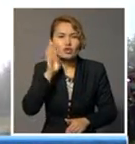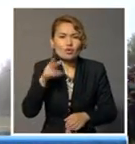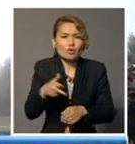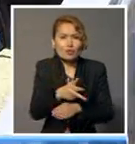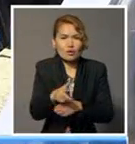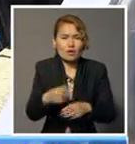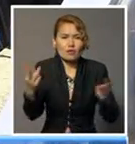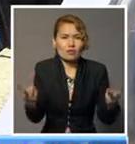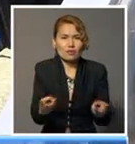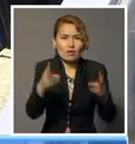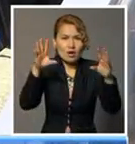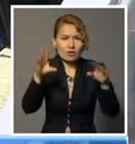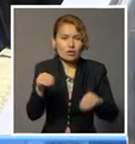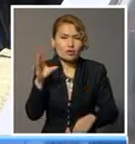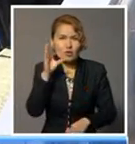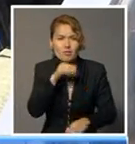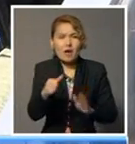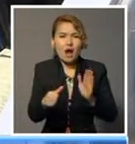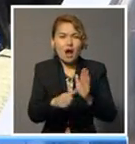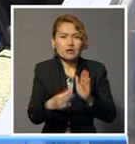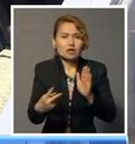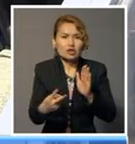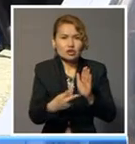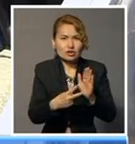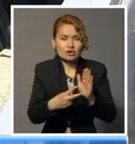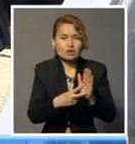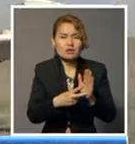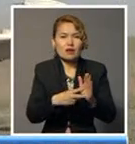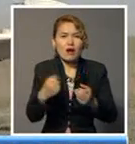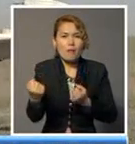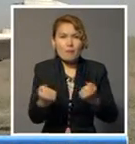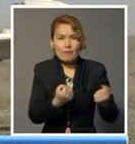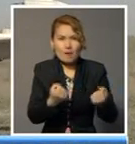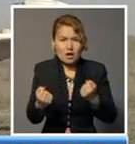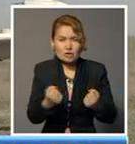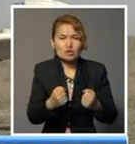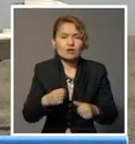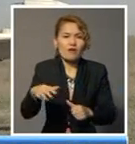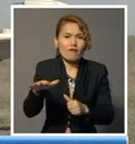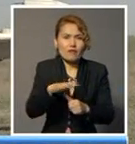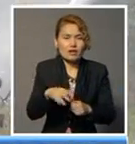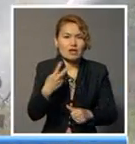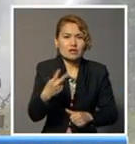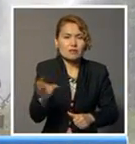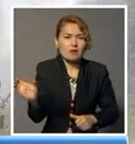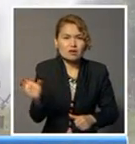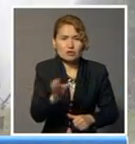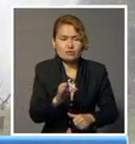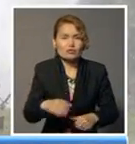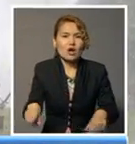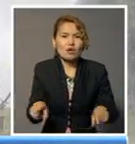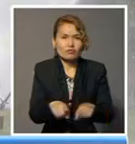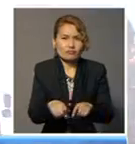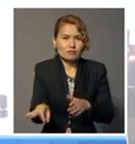қауіптің беті қайтарылды. 6-7 машина істеген жұмысын мына вертолет 20 секундтың ішінде өшірді. Жалпы оқу